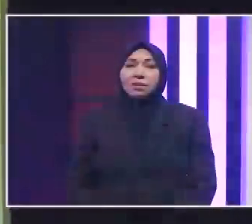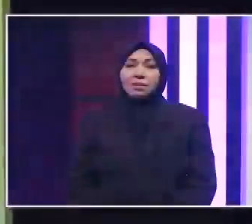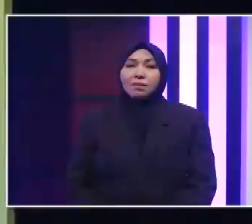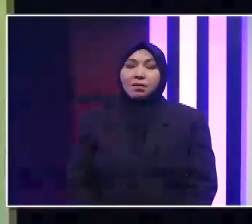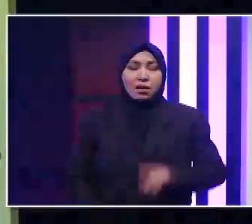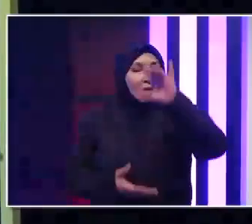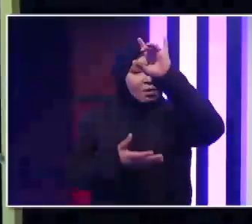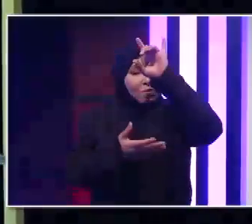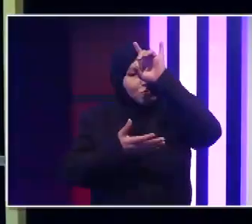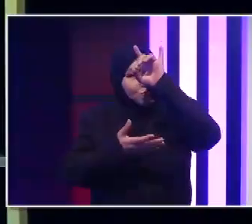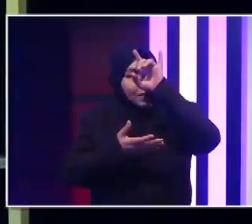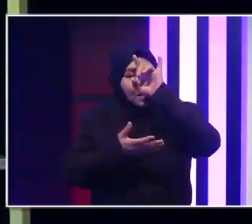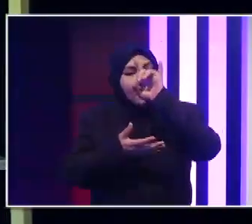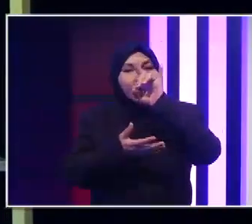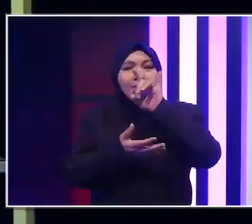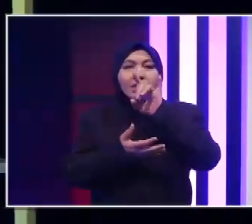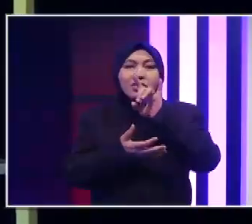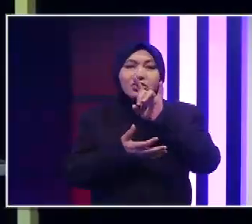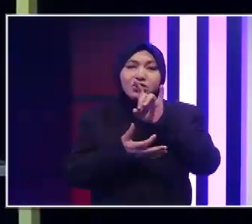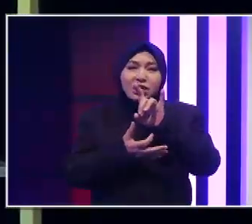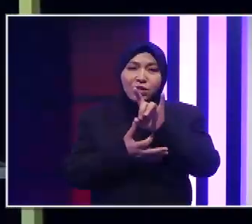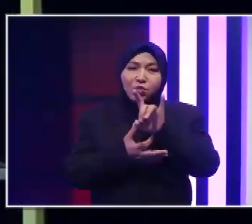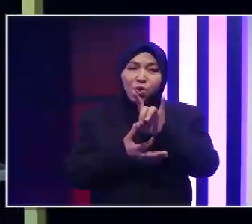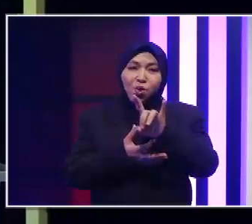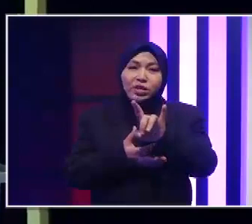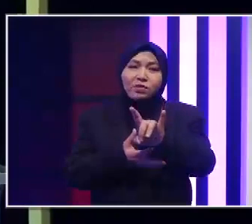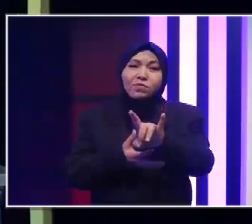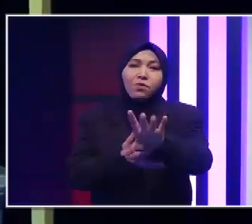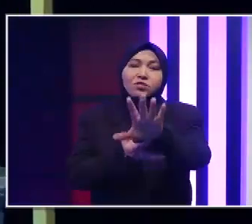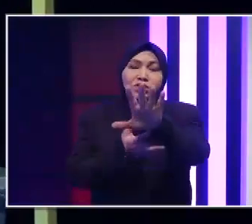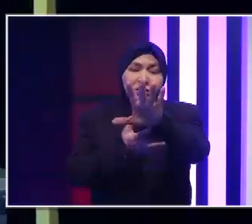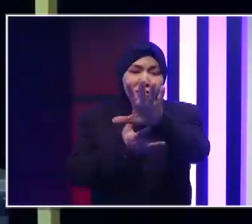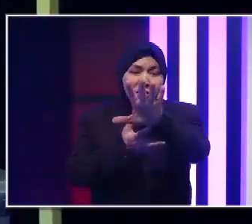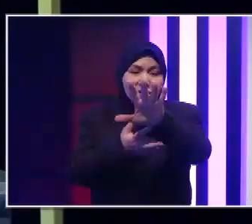Hai lawlu Billahi minas syaiton nirojim